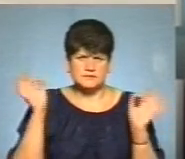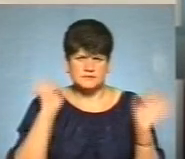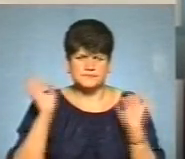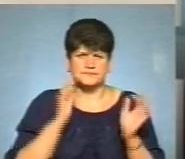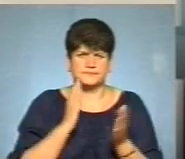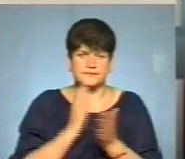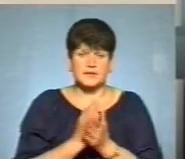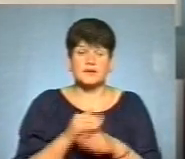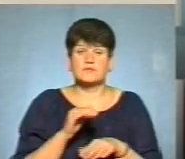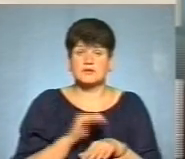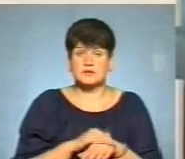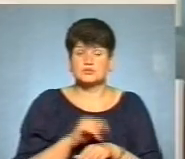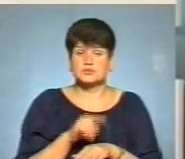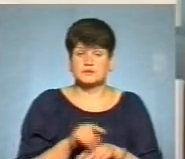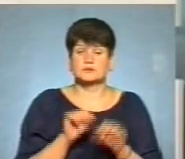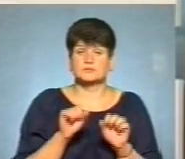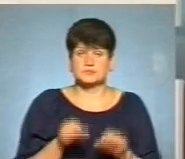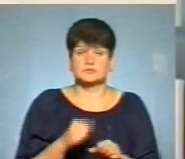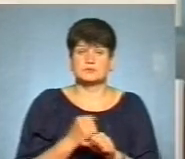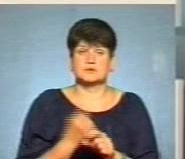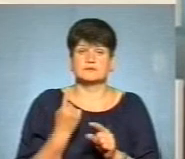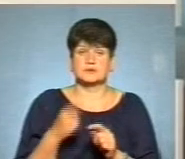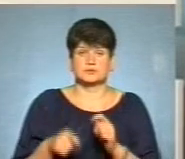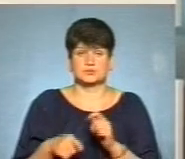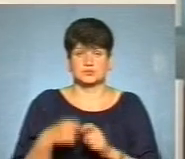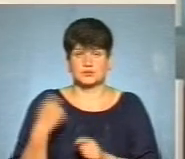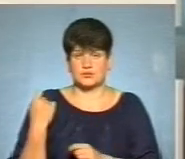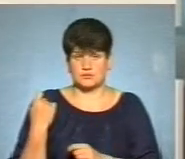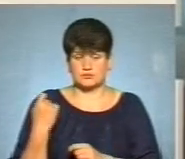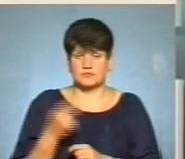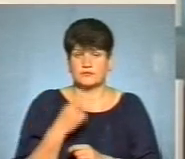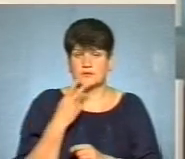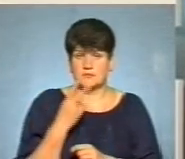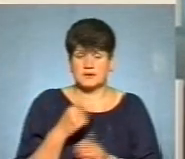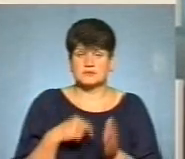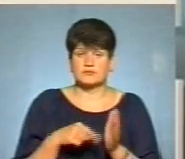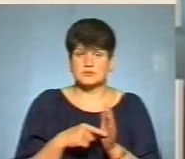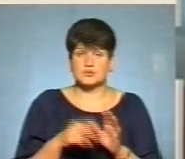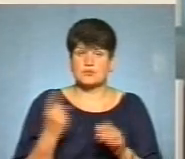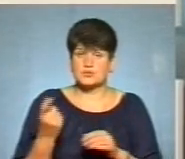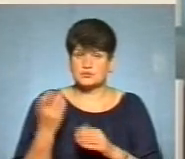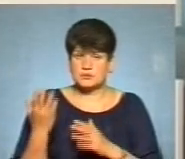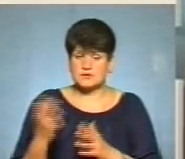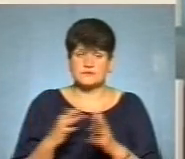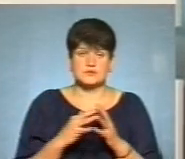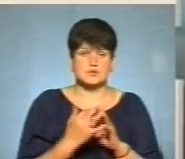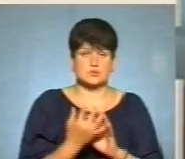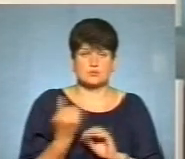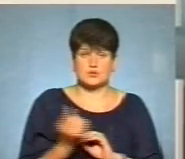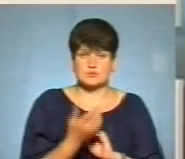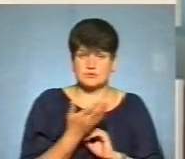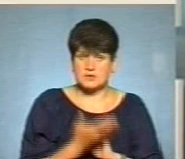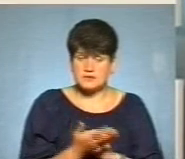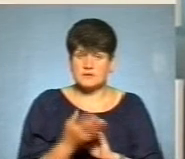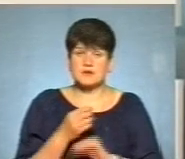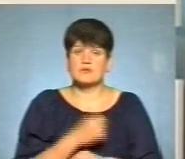і фактично вони можуть нанести велику шкоду, ось як ми бачили, і міському господарству, і сільському господарству. І ми бачили,